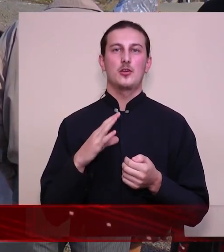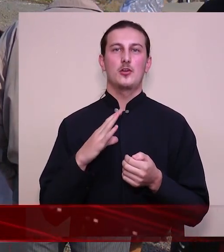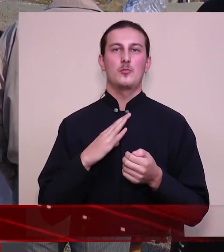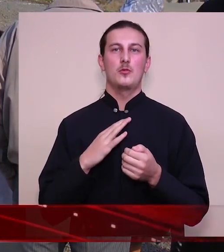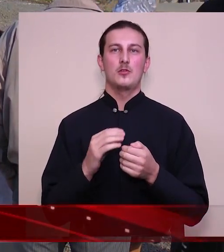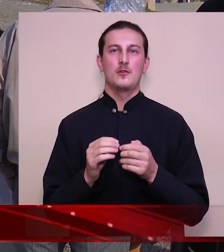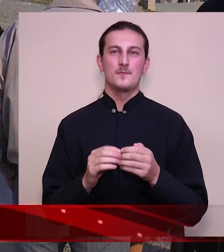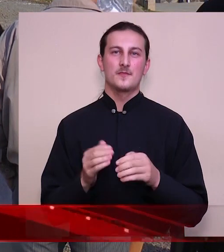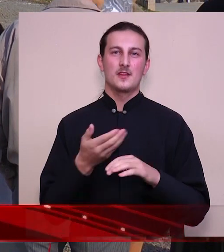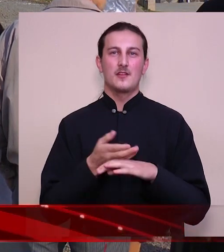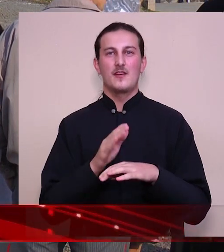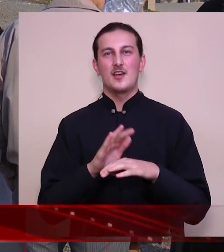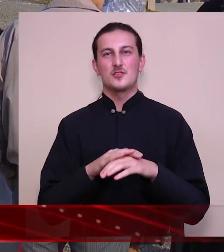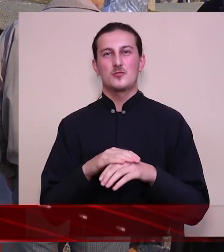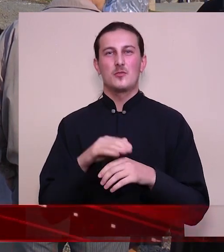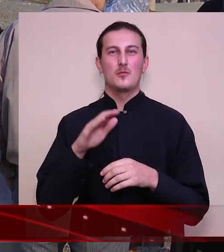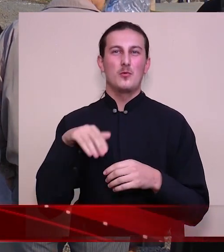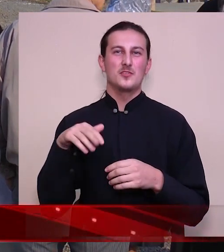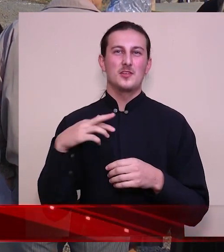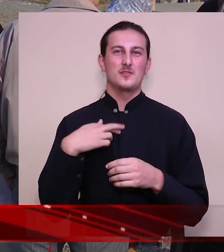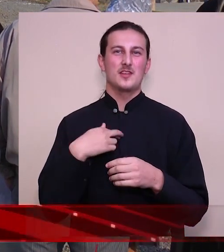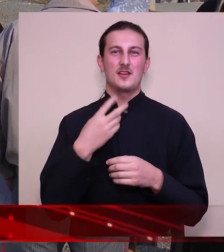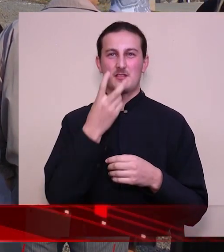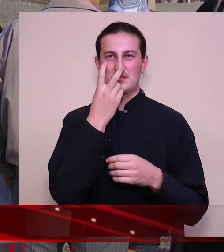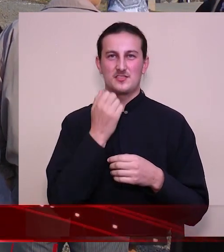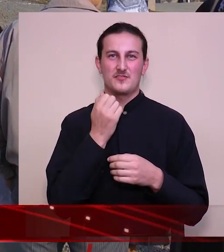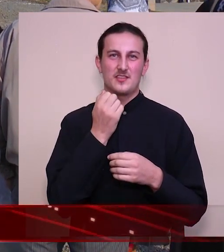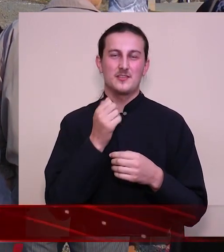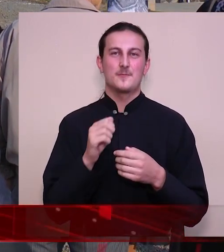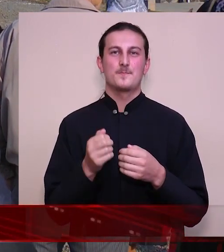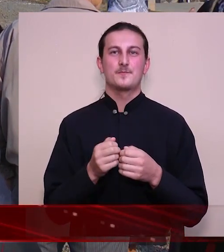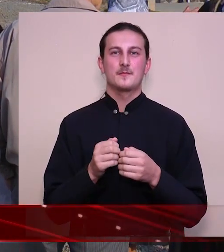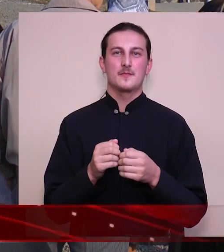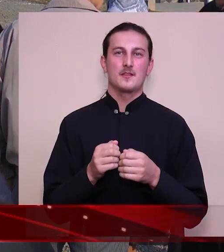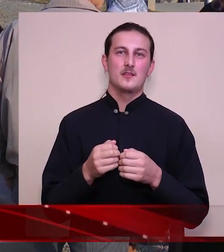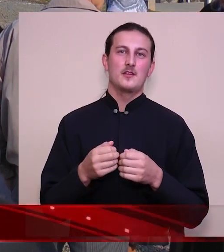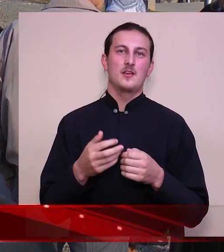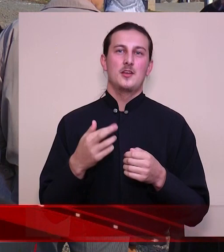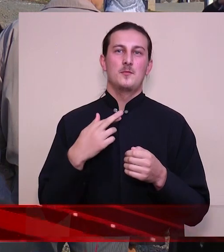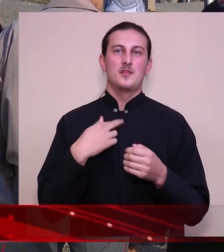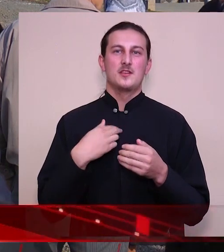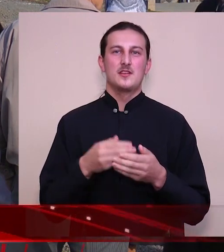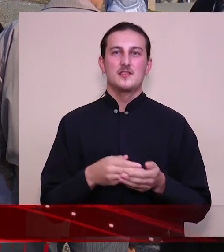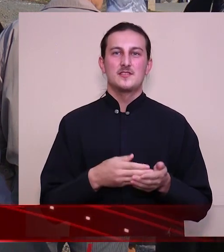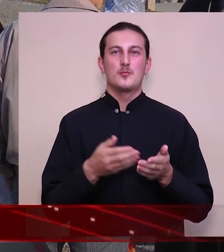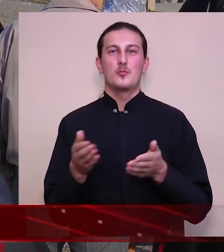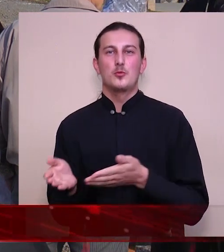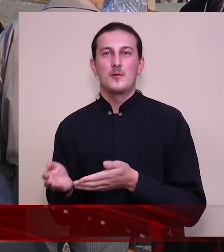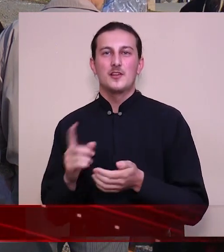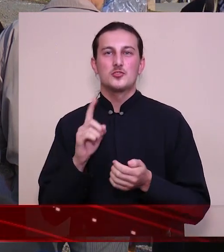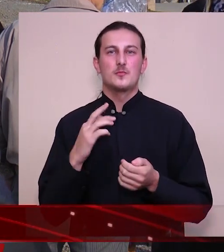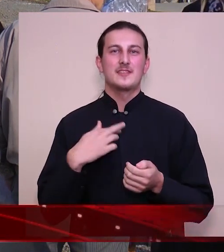потім я звик. Я хотів би навчитися бути перекладачем. Архідеякон Діонісій мене просив, щоб я перекладав богослужіння, і